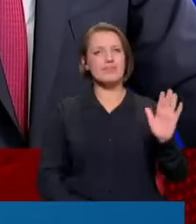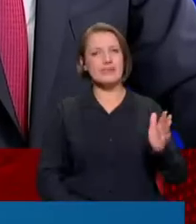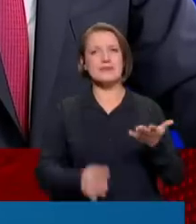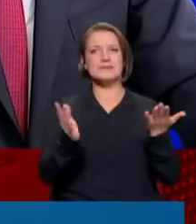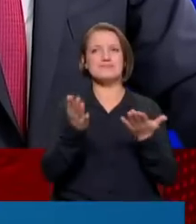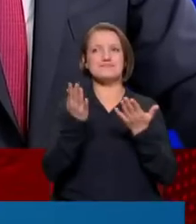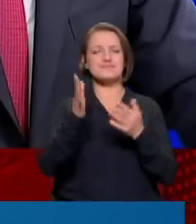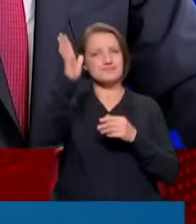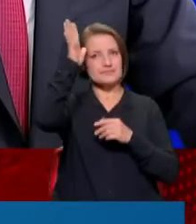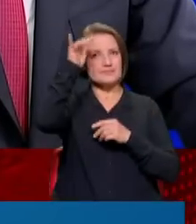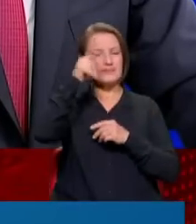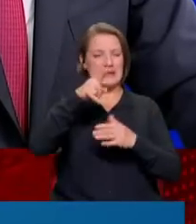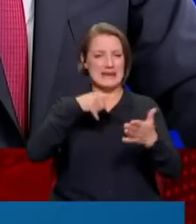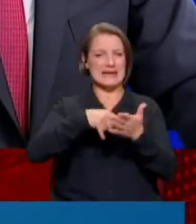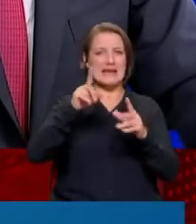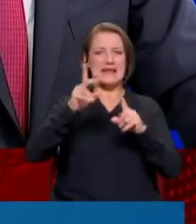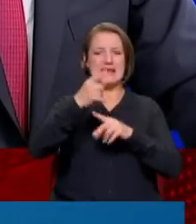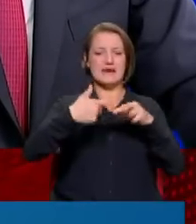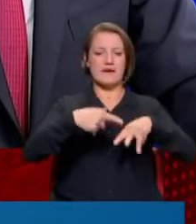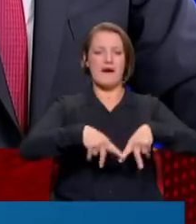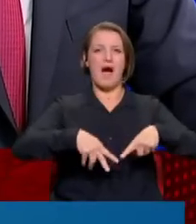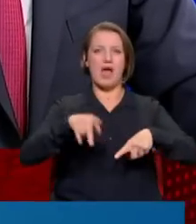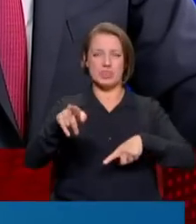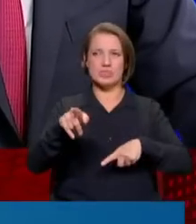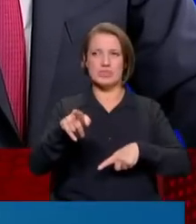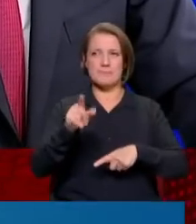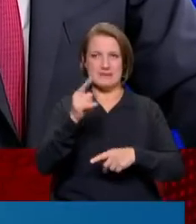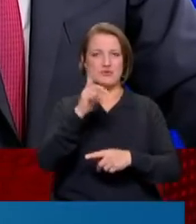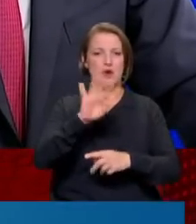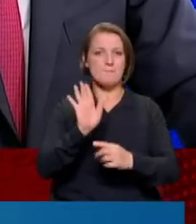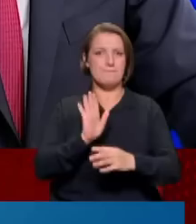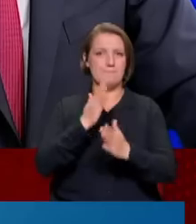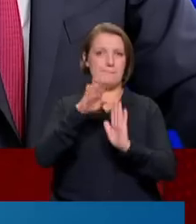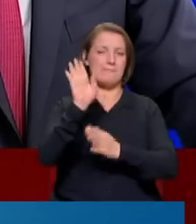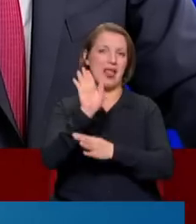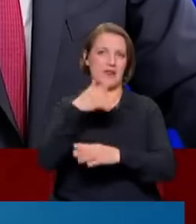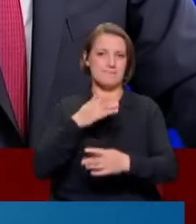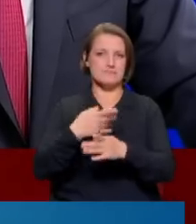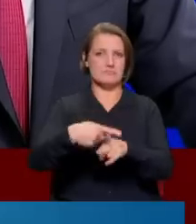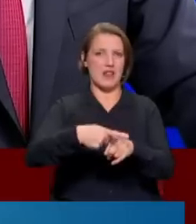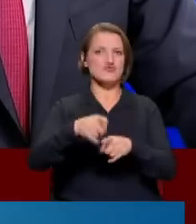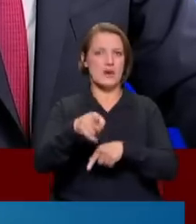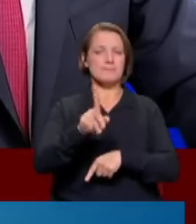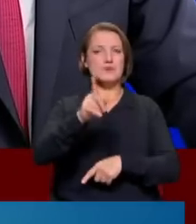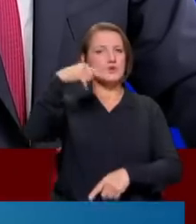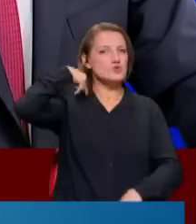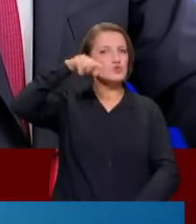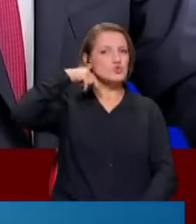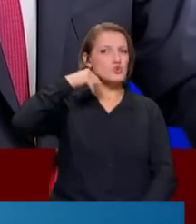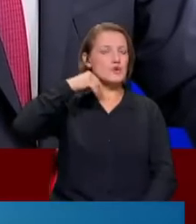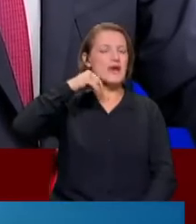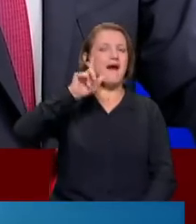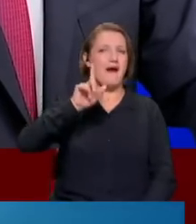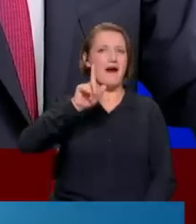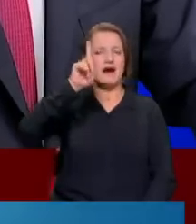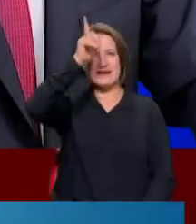meşru nihai hedefi İran'la birlikte Biraz sonra belgeyi paylaşırım Eee Suriye ve Irak da vardır